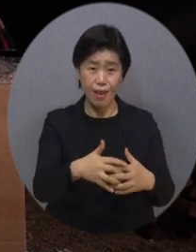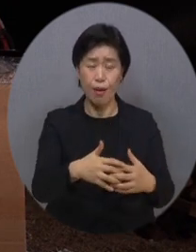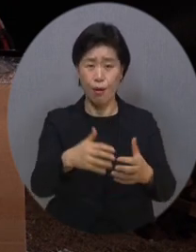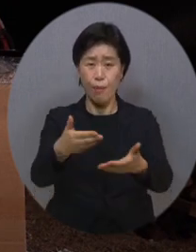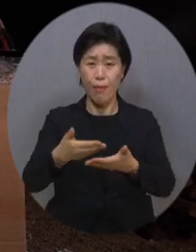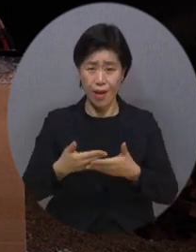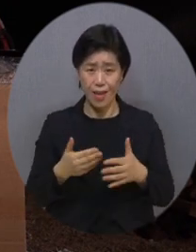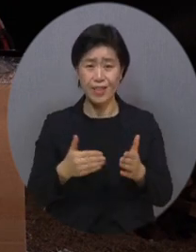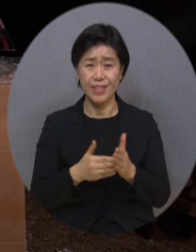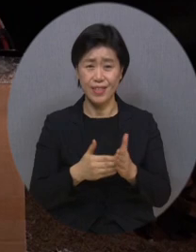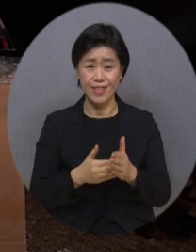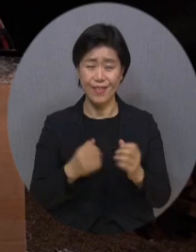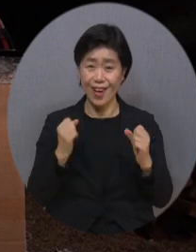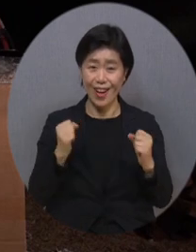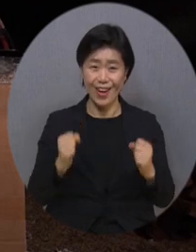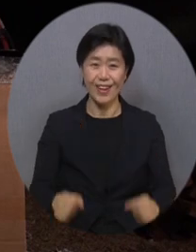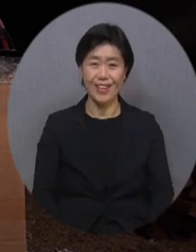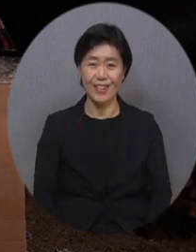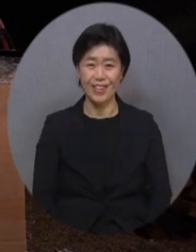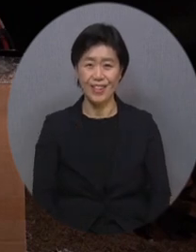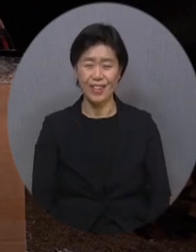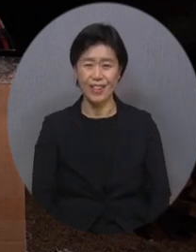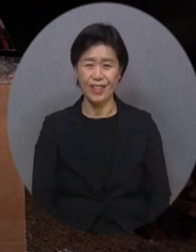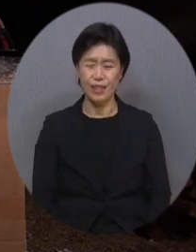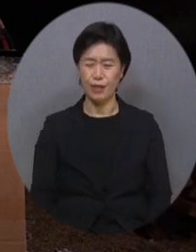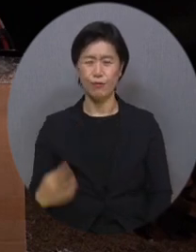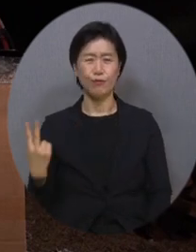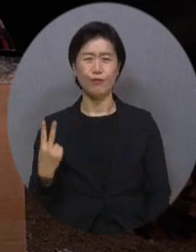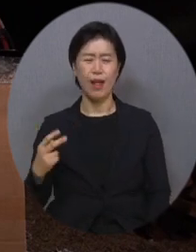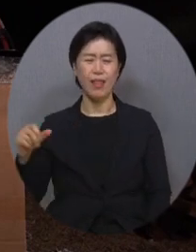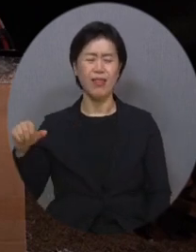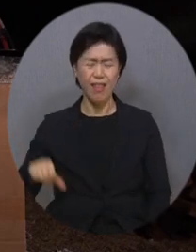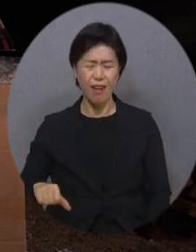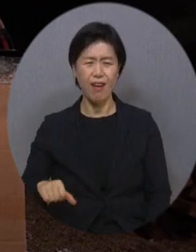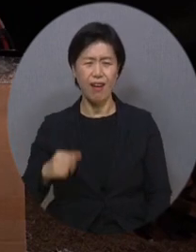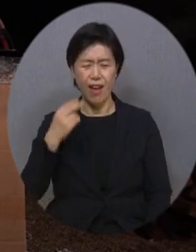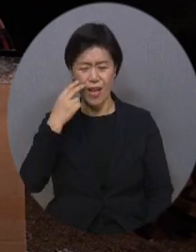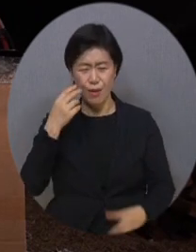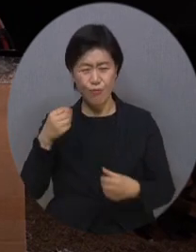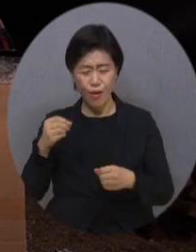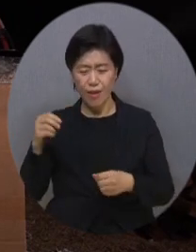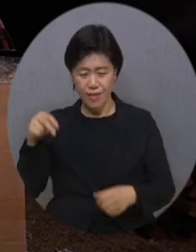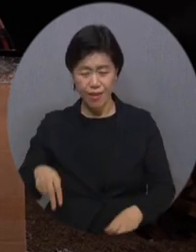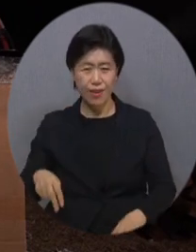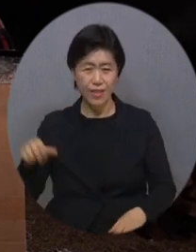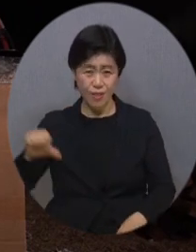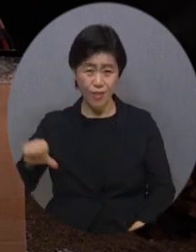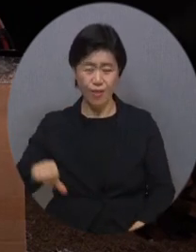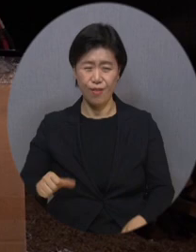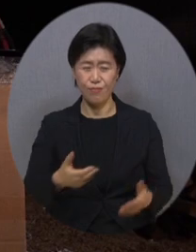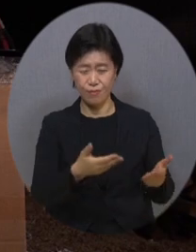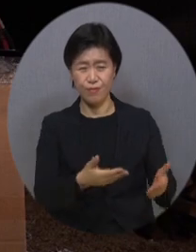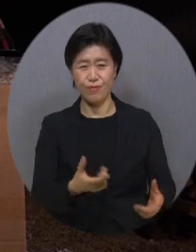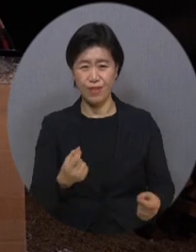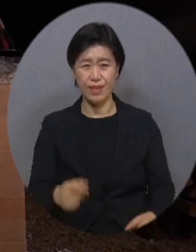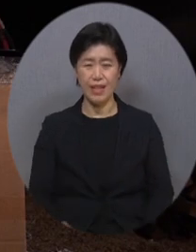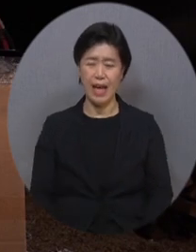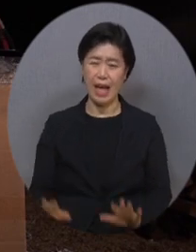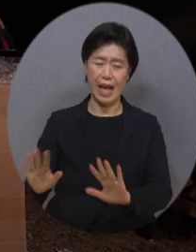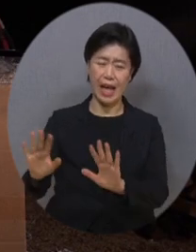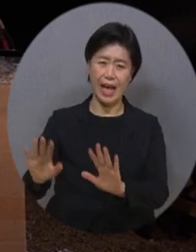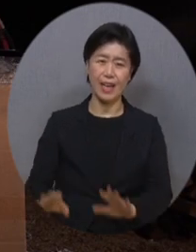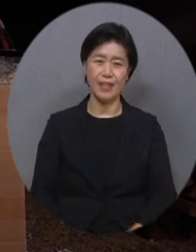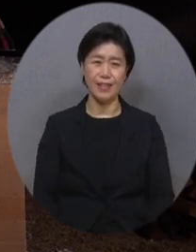아싸, 감사합니다. 어? 우리가 밀어준 거예요, 저준 거예요. 아, 아니야. 아, 지금 그럼요. 아니, 너무 잘했어, 진짜. 어. 제가 마지막에